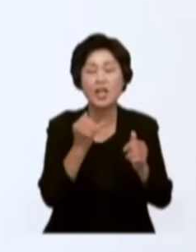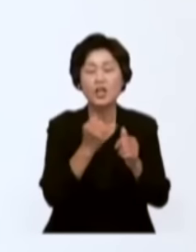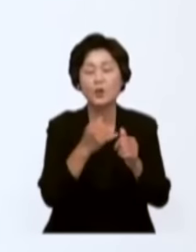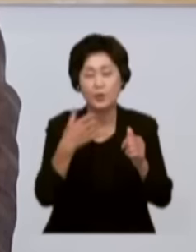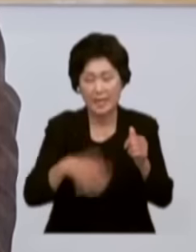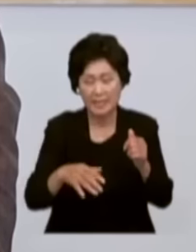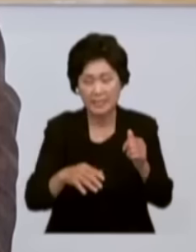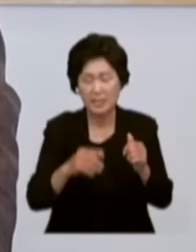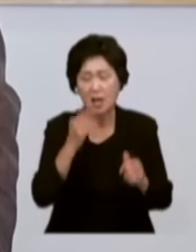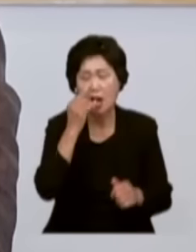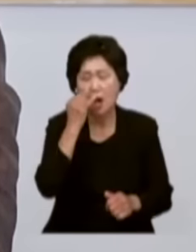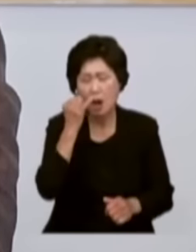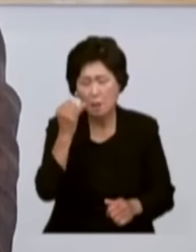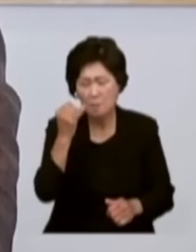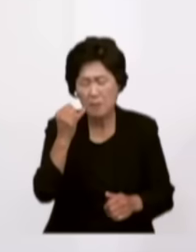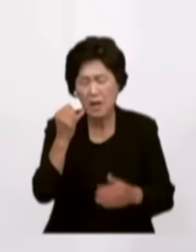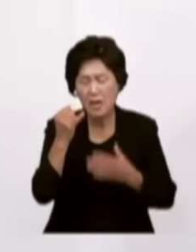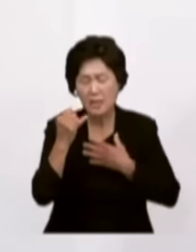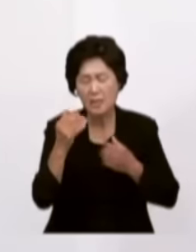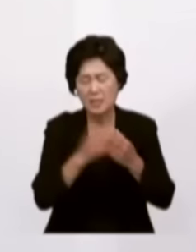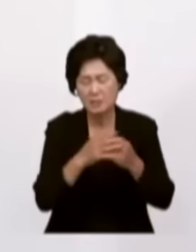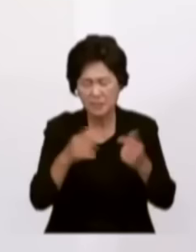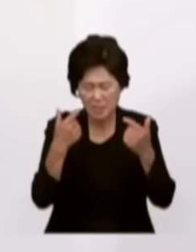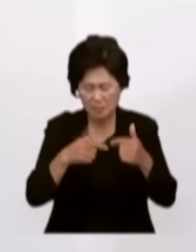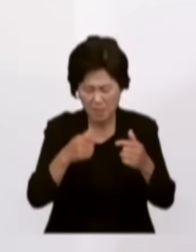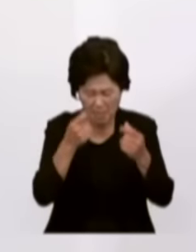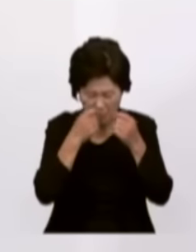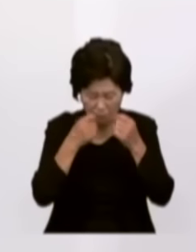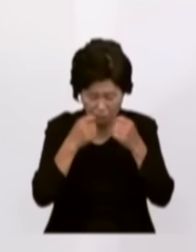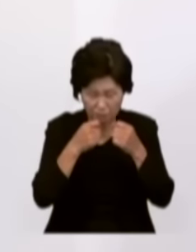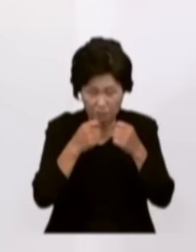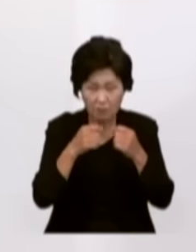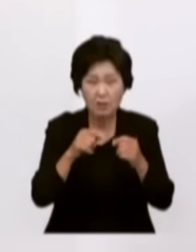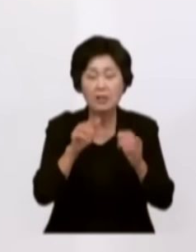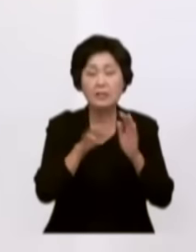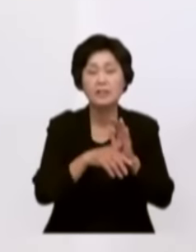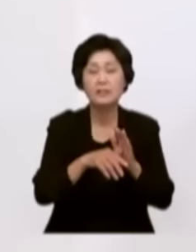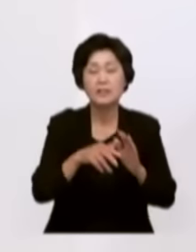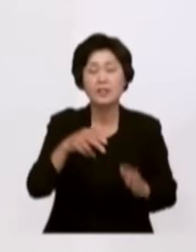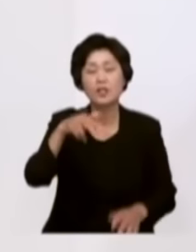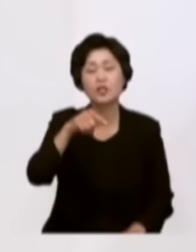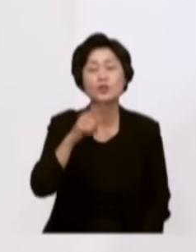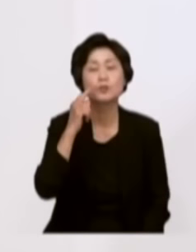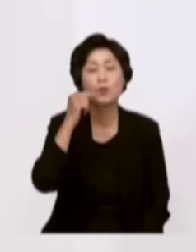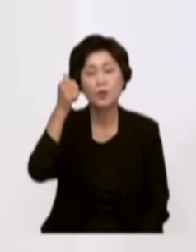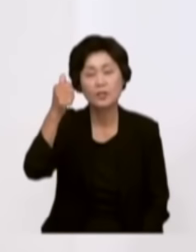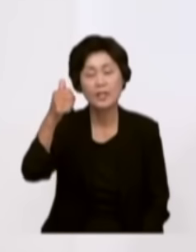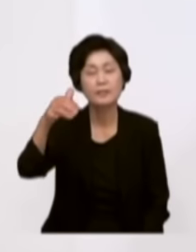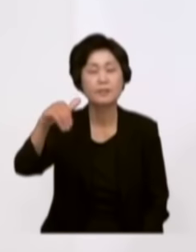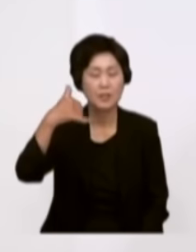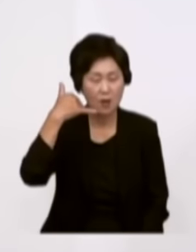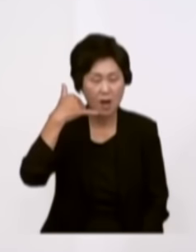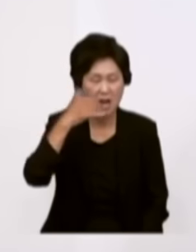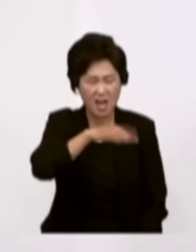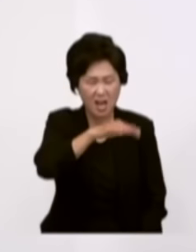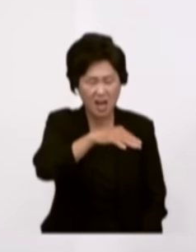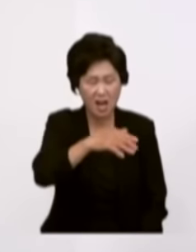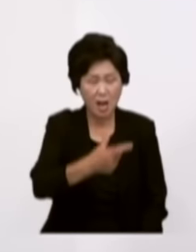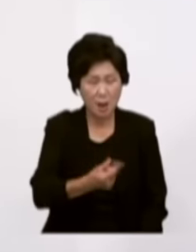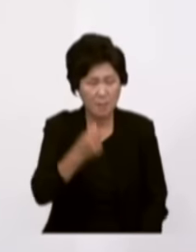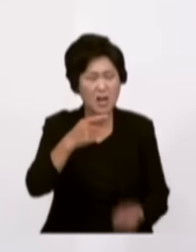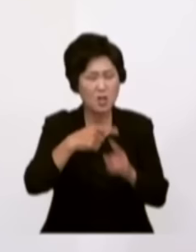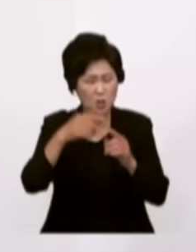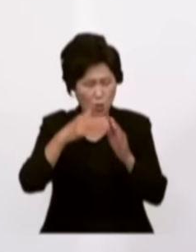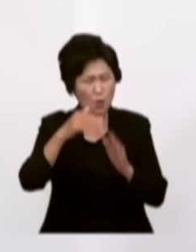울죠. 매일 울지 밖에는 못 나가지. 근데 주성민 목사님이 전화가 와서 영구야 빨리 교회로 와라. 그래서